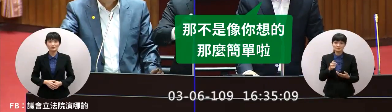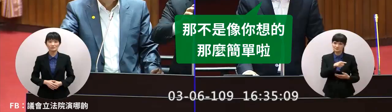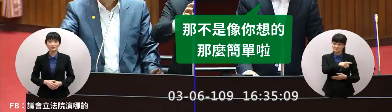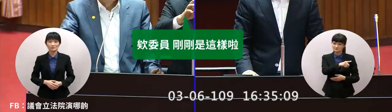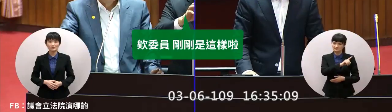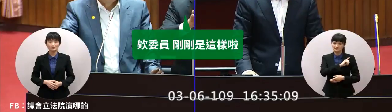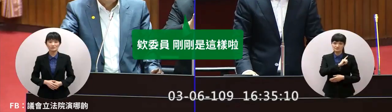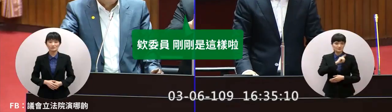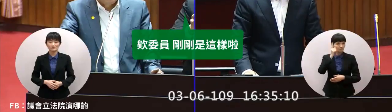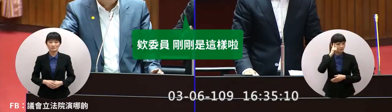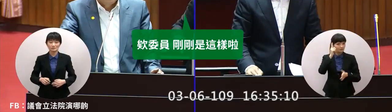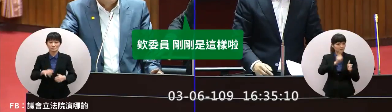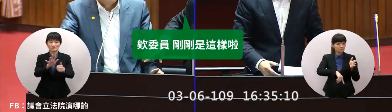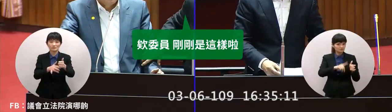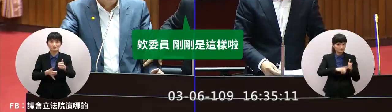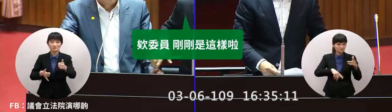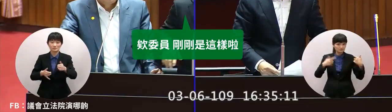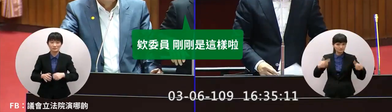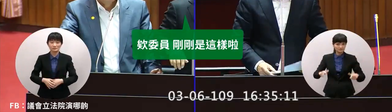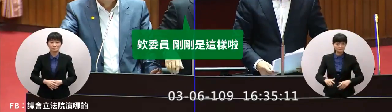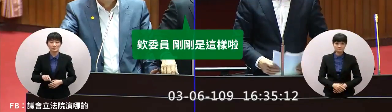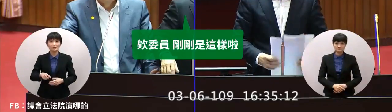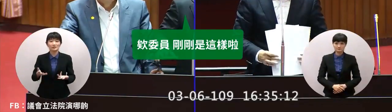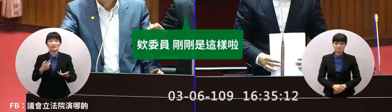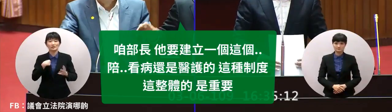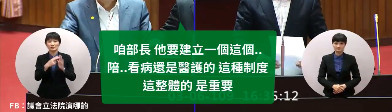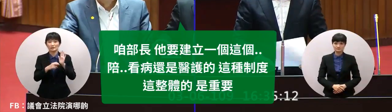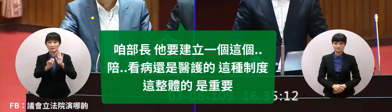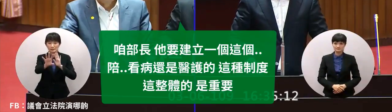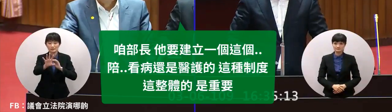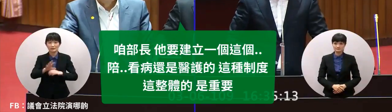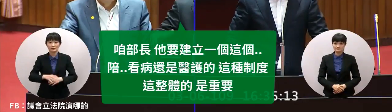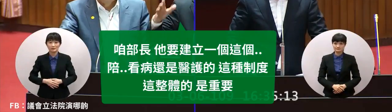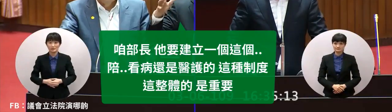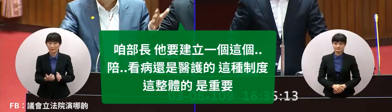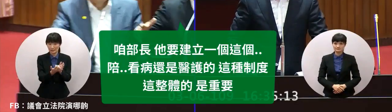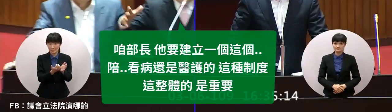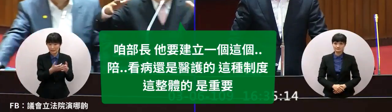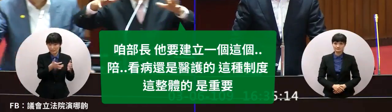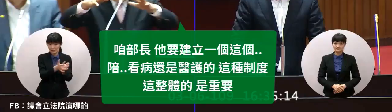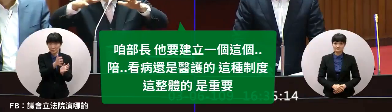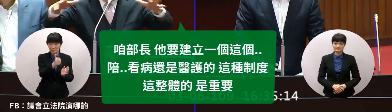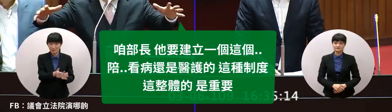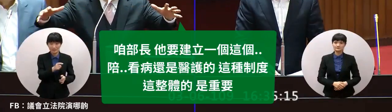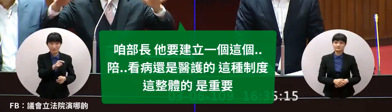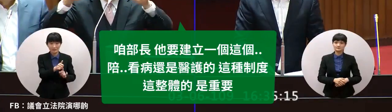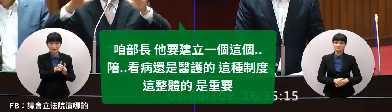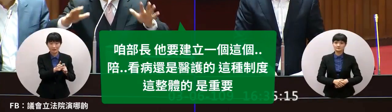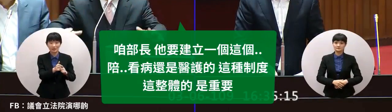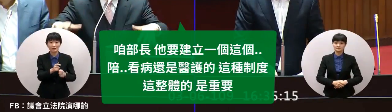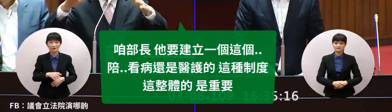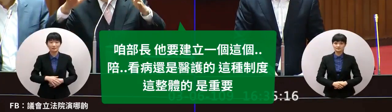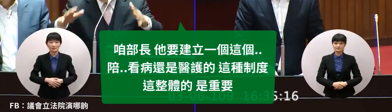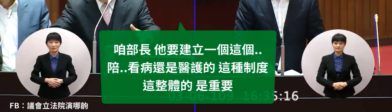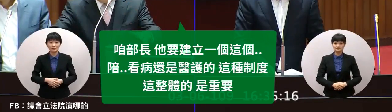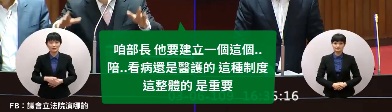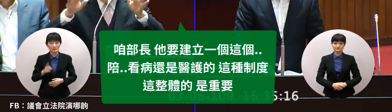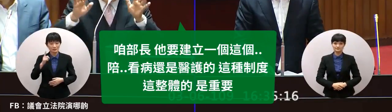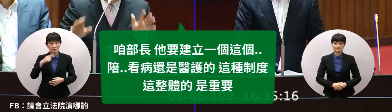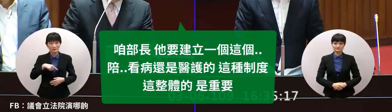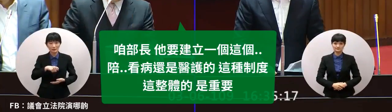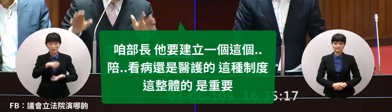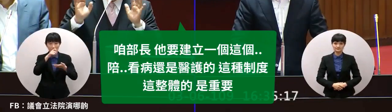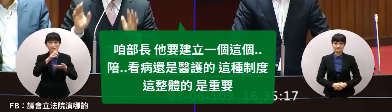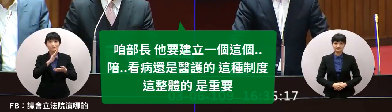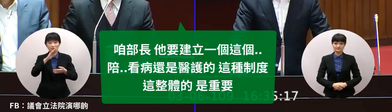简单啦。 委员，你这是安尼啦，咱部长伊要建立一个这个陪看病